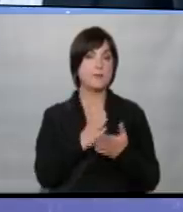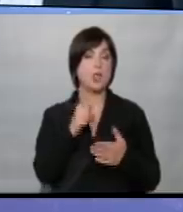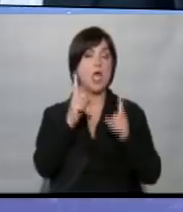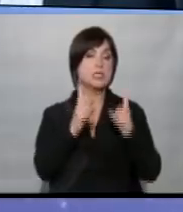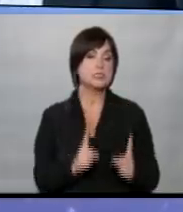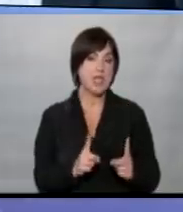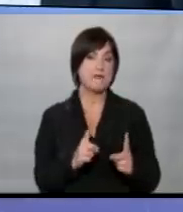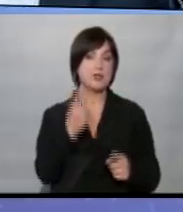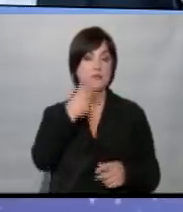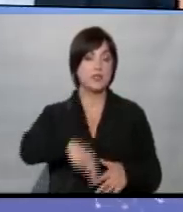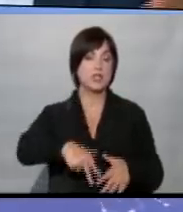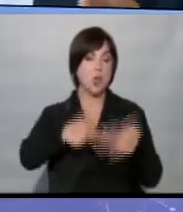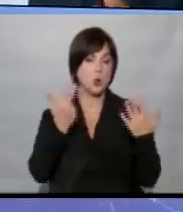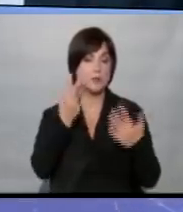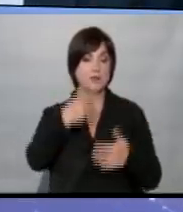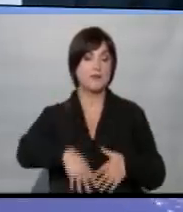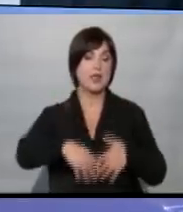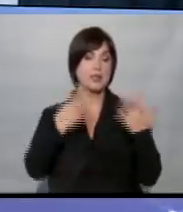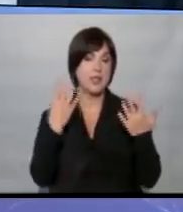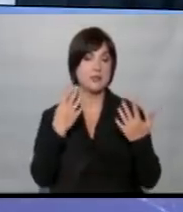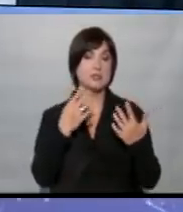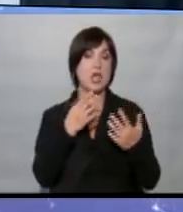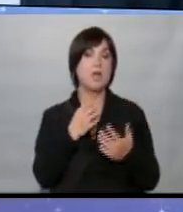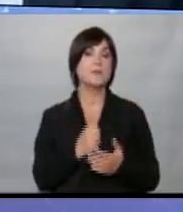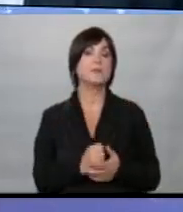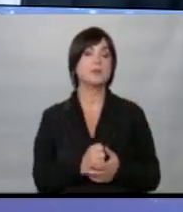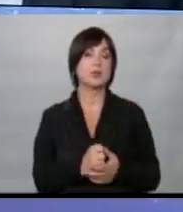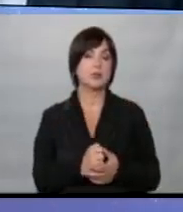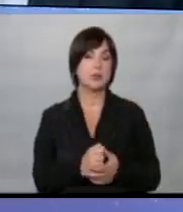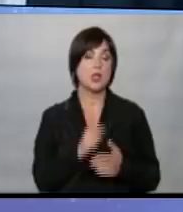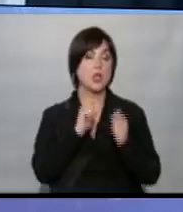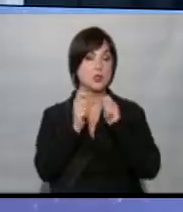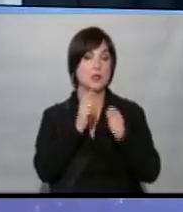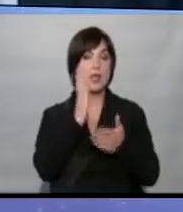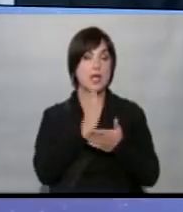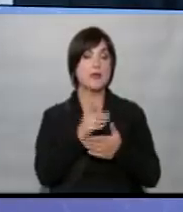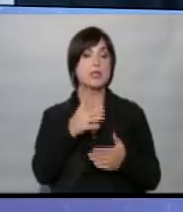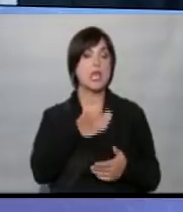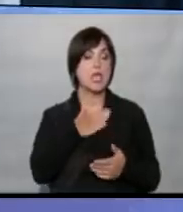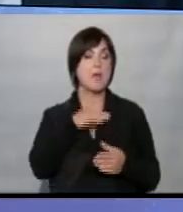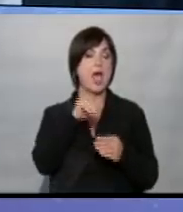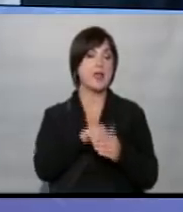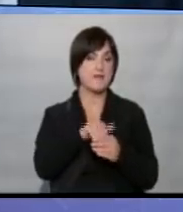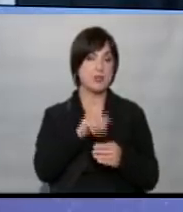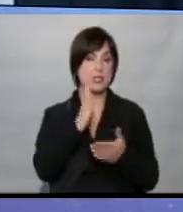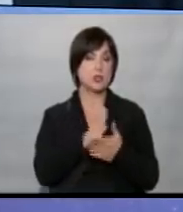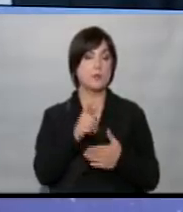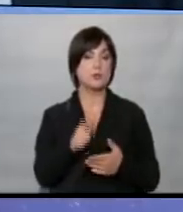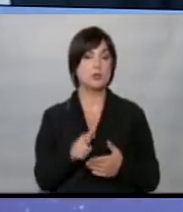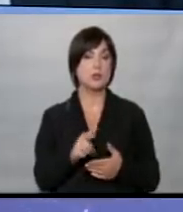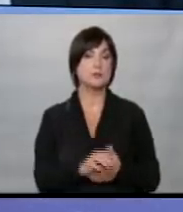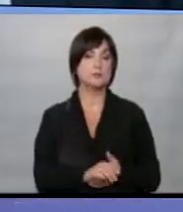став, мислам, дека од 2008-2009 после Букурешкиот самит, 2008. Дека, од 2008 година, дека да, ќе има референдум. Затоа беше